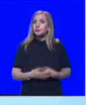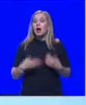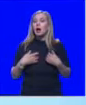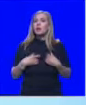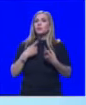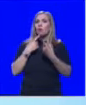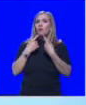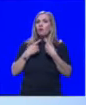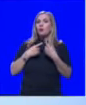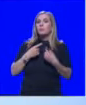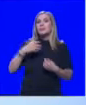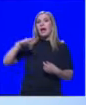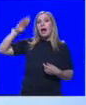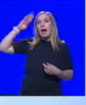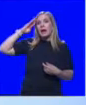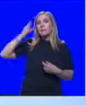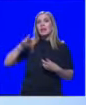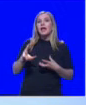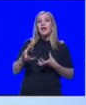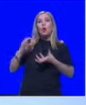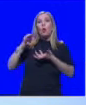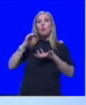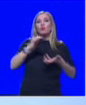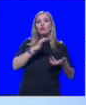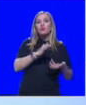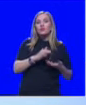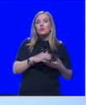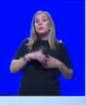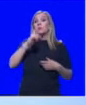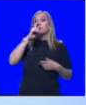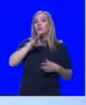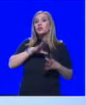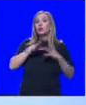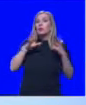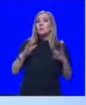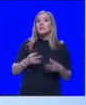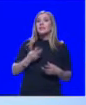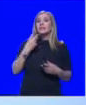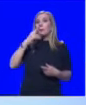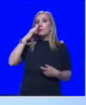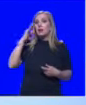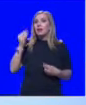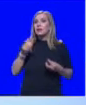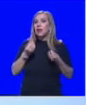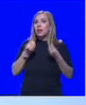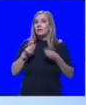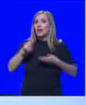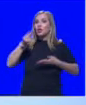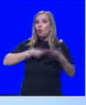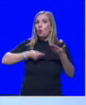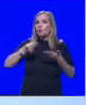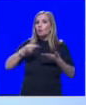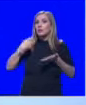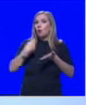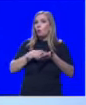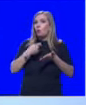за армията и за оборудването, много важен и голям за 2 милиарда лева е договора за покупката на бойните